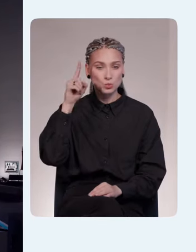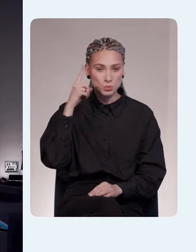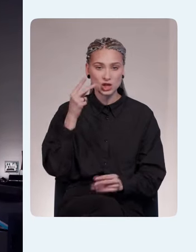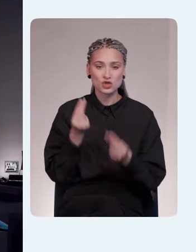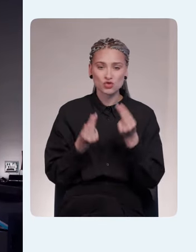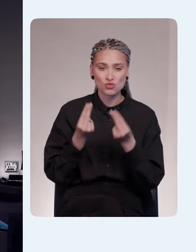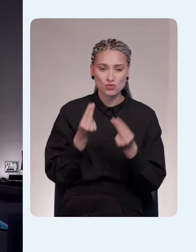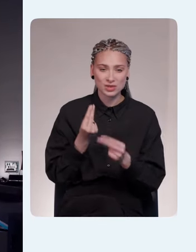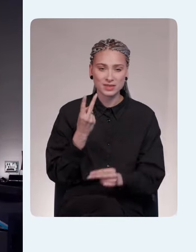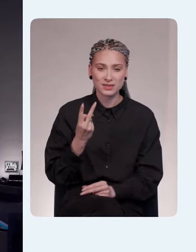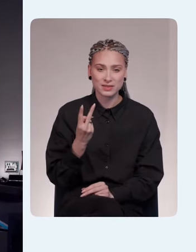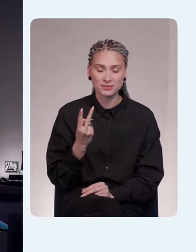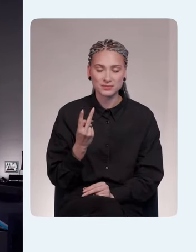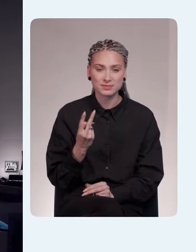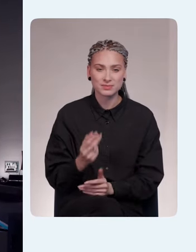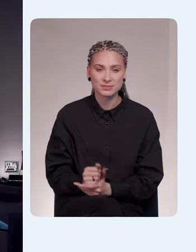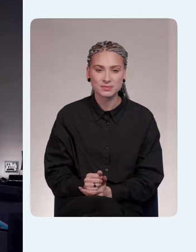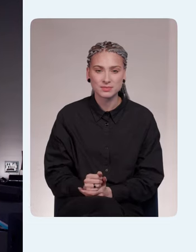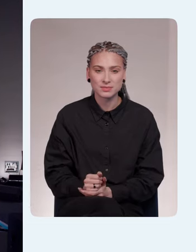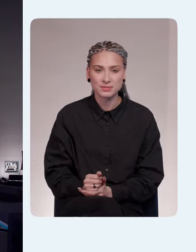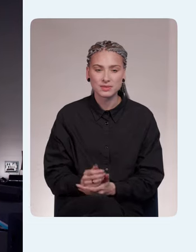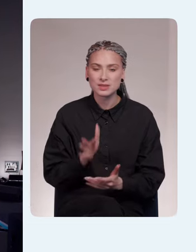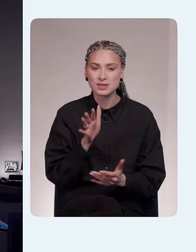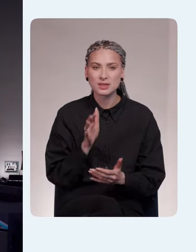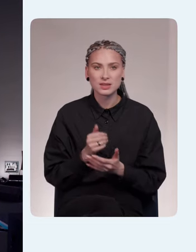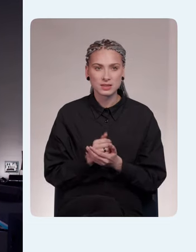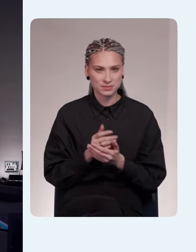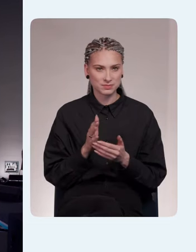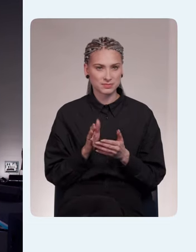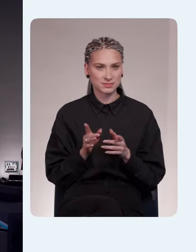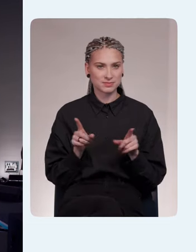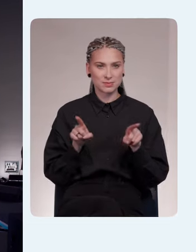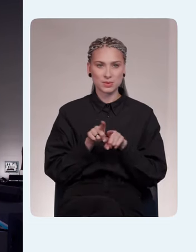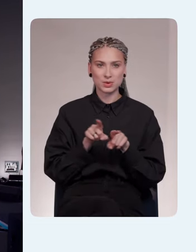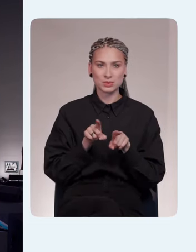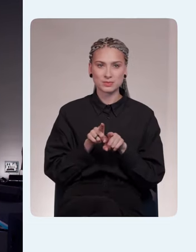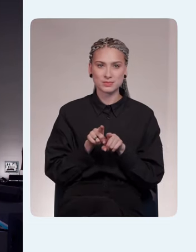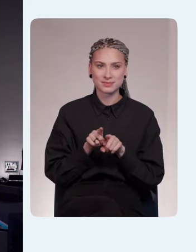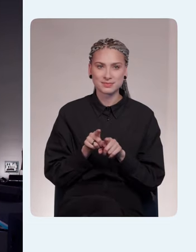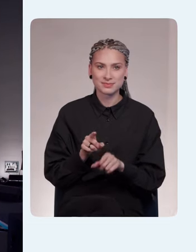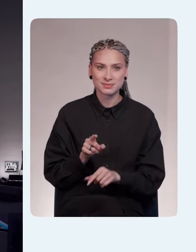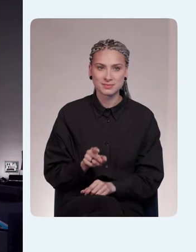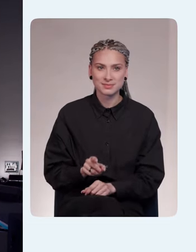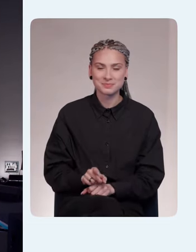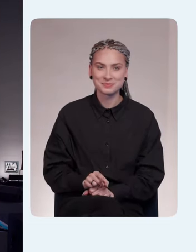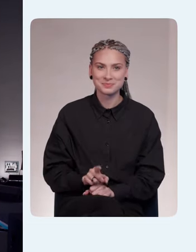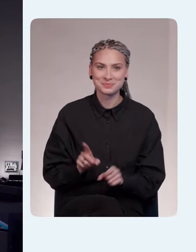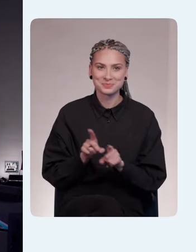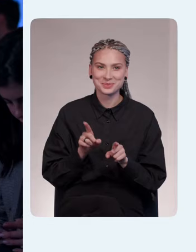Я как-то друг сказал: «Санек, что ты похож одновременно на педофила и жертву педофила». Я такой: «Чего?